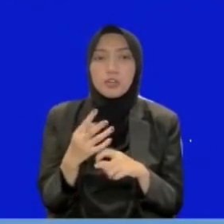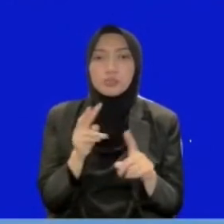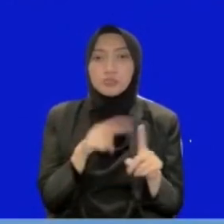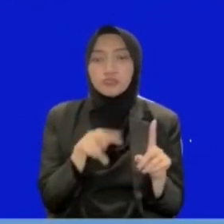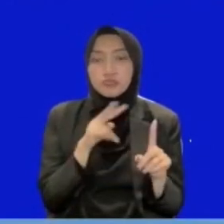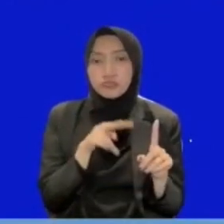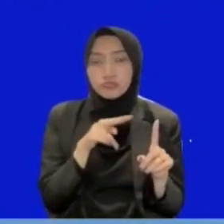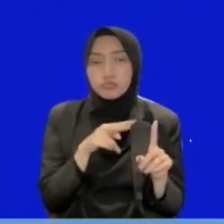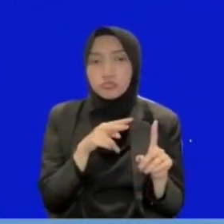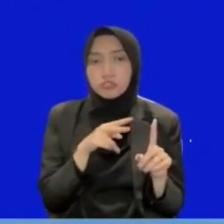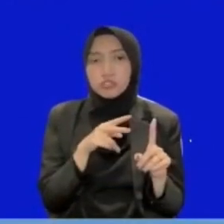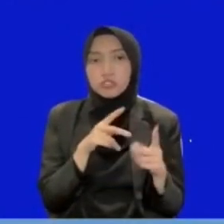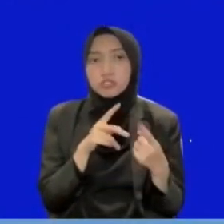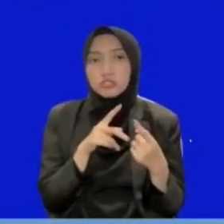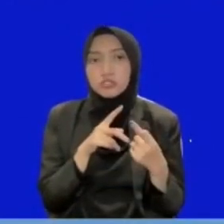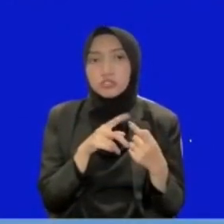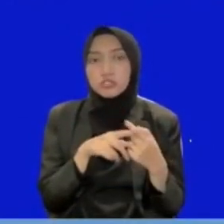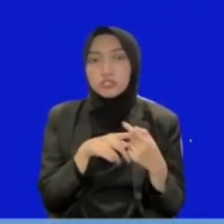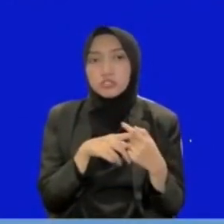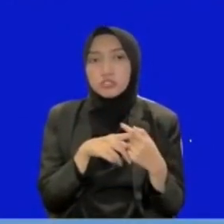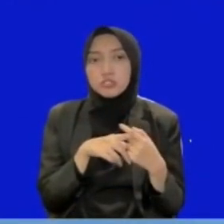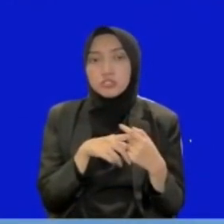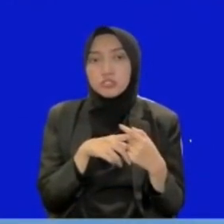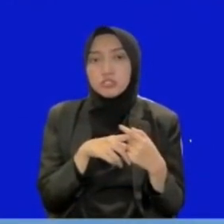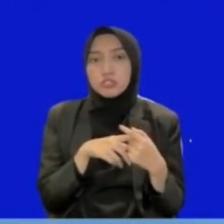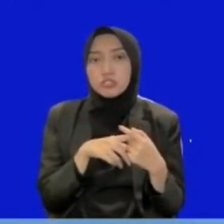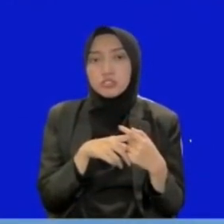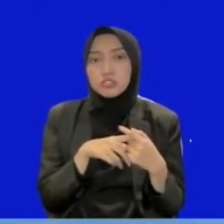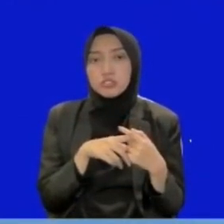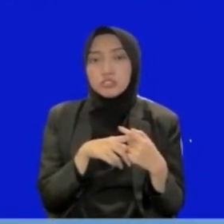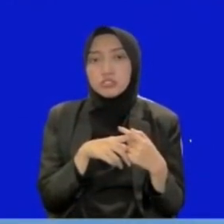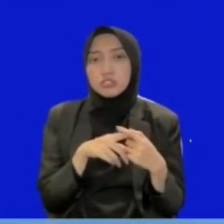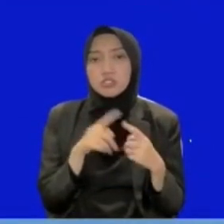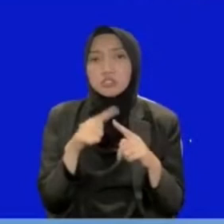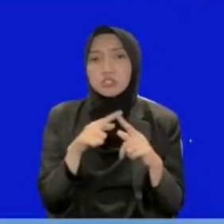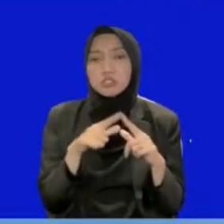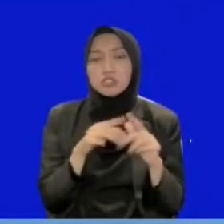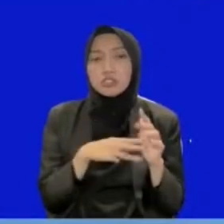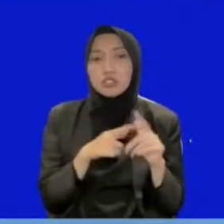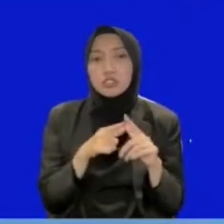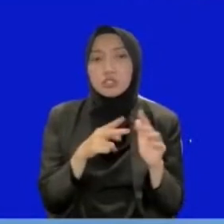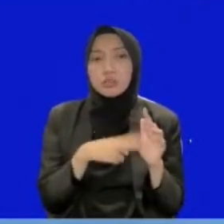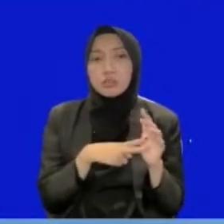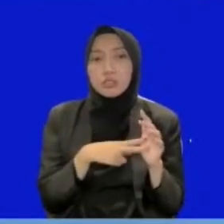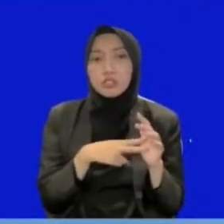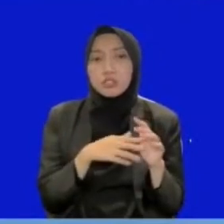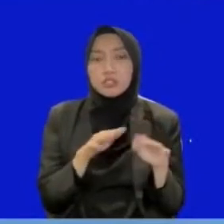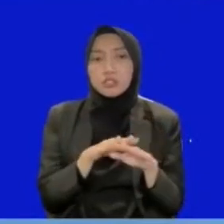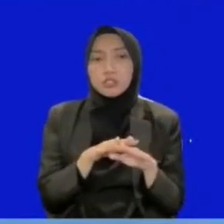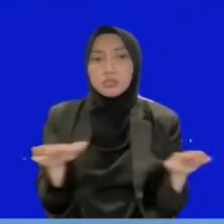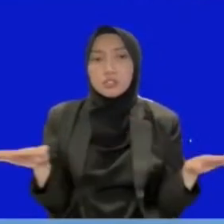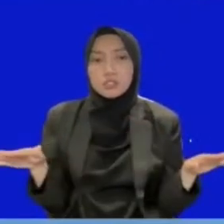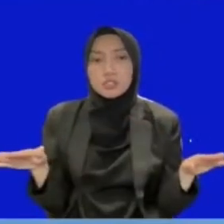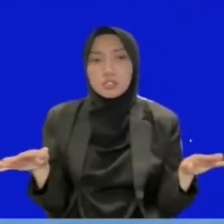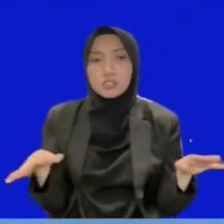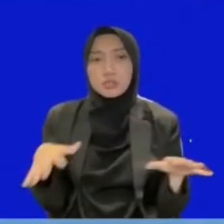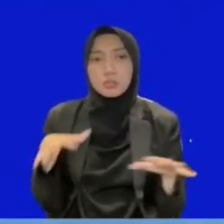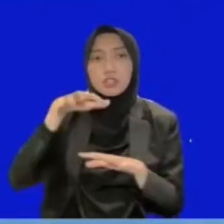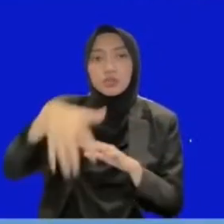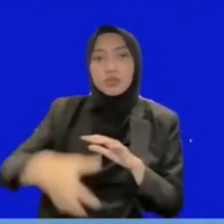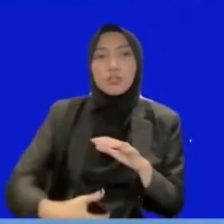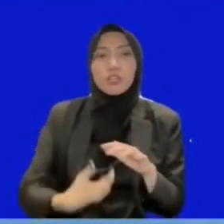di antaranya yang pertama adalah yang kita amati itu adalah perataan lahan, kemudian ada penambangan galian